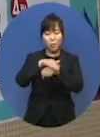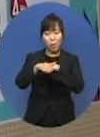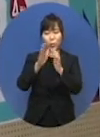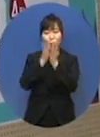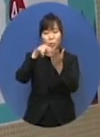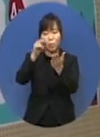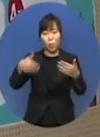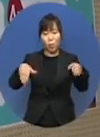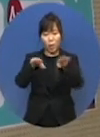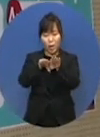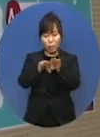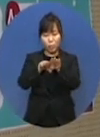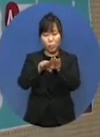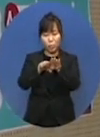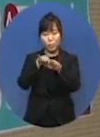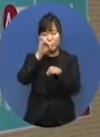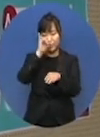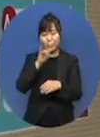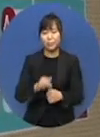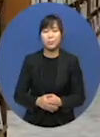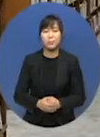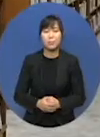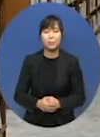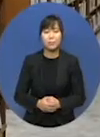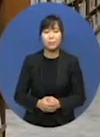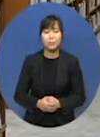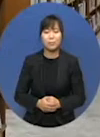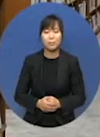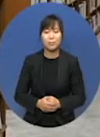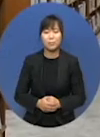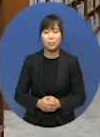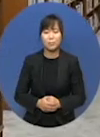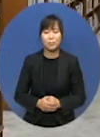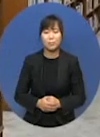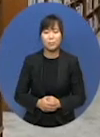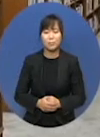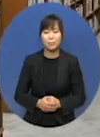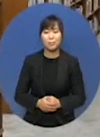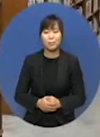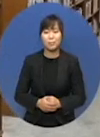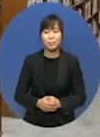자리매김을 하고 있습니다. 복지TV 뉴스 이영수입니다.